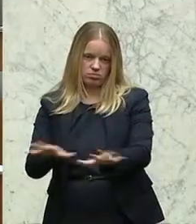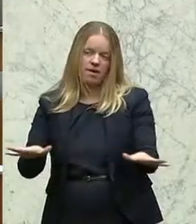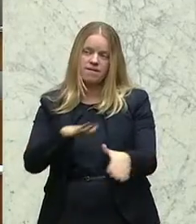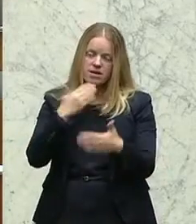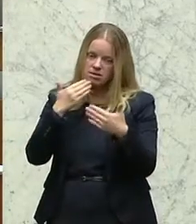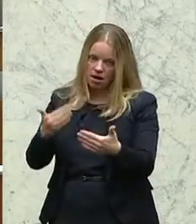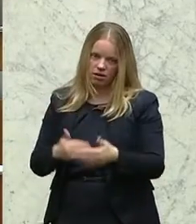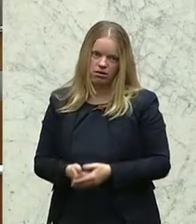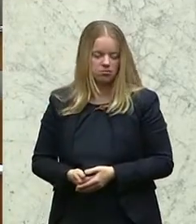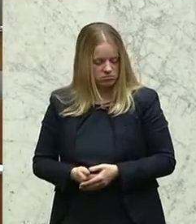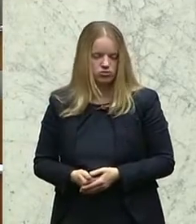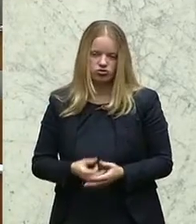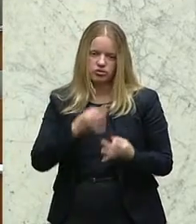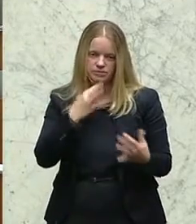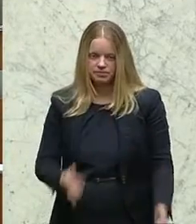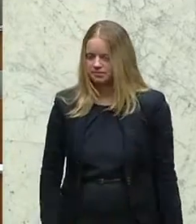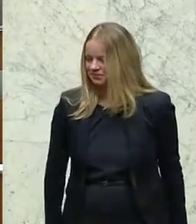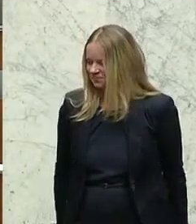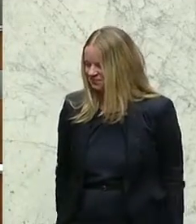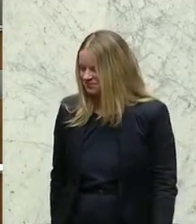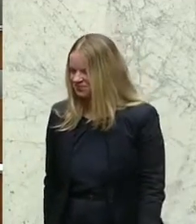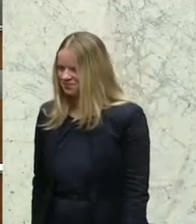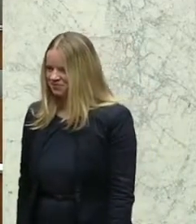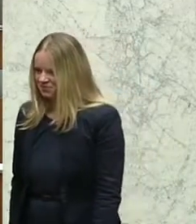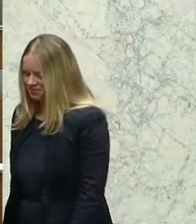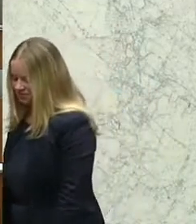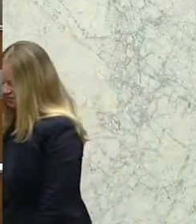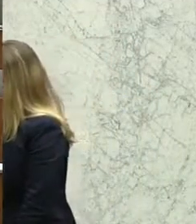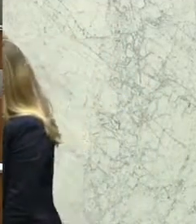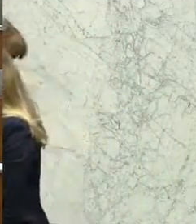Bodenseer hat es erkannt. Am Wort.